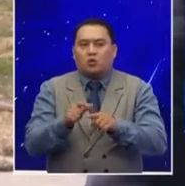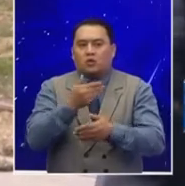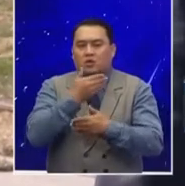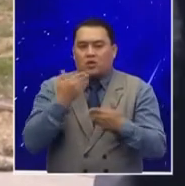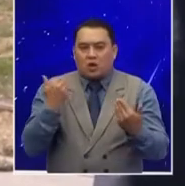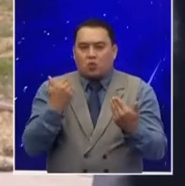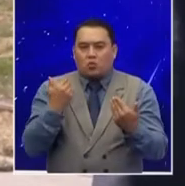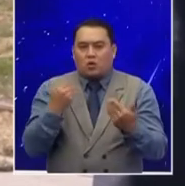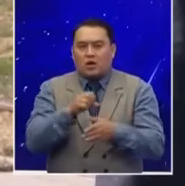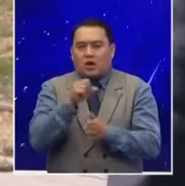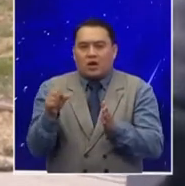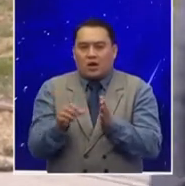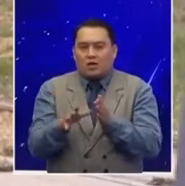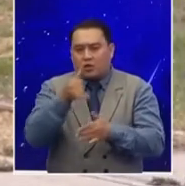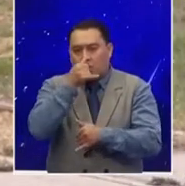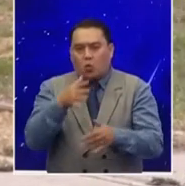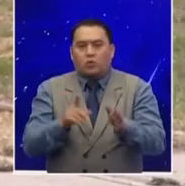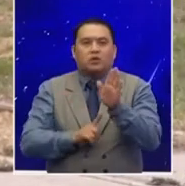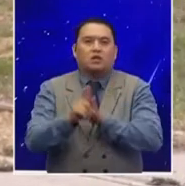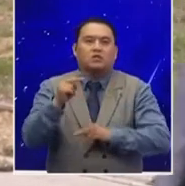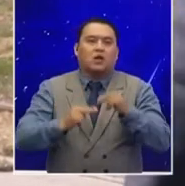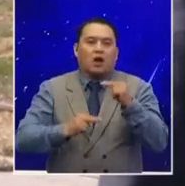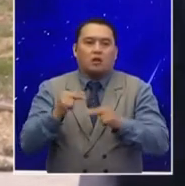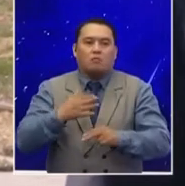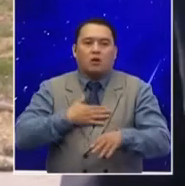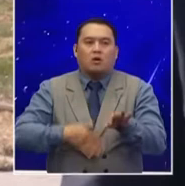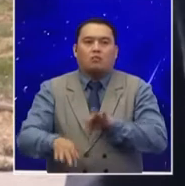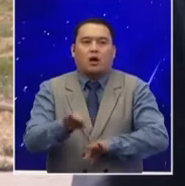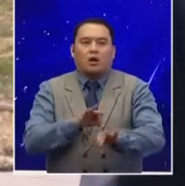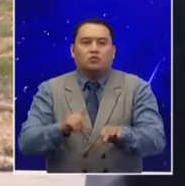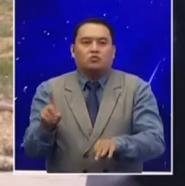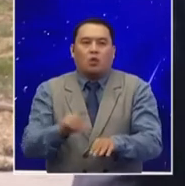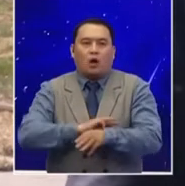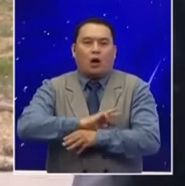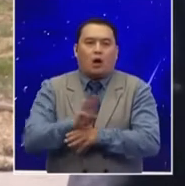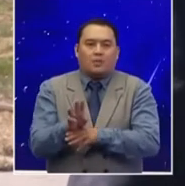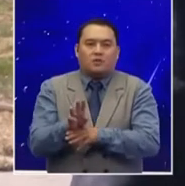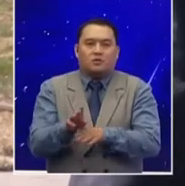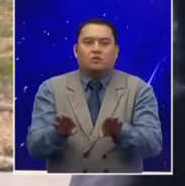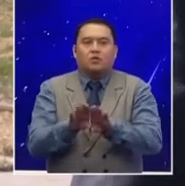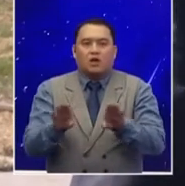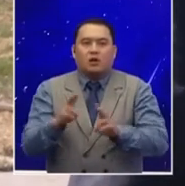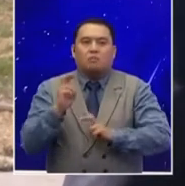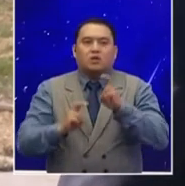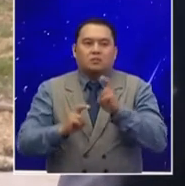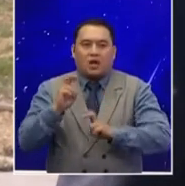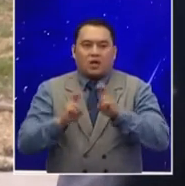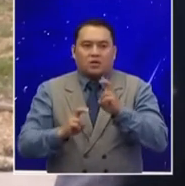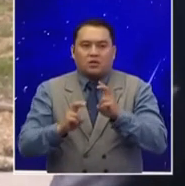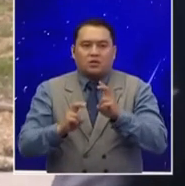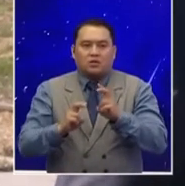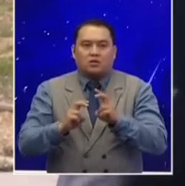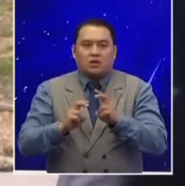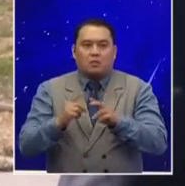отсутствует электроснабжение, не могут начать строительство. Суть моего проекта заключалась в том, чтобы обеспечить вот эти предприятия